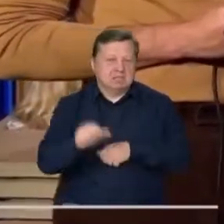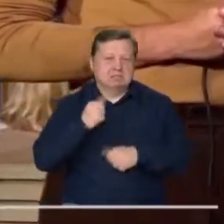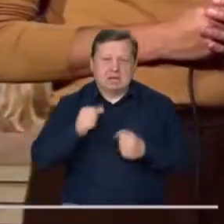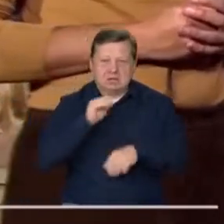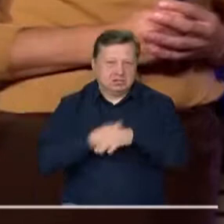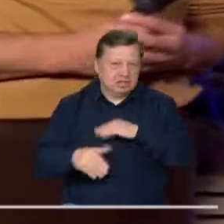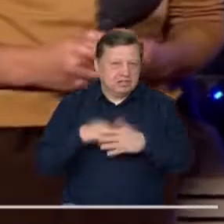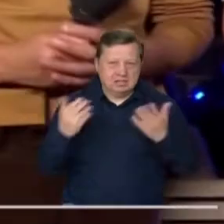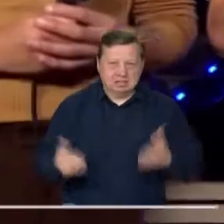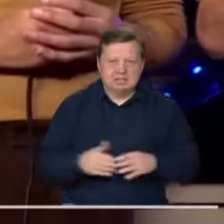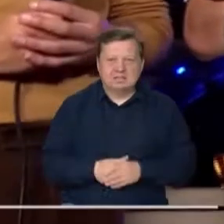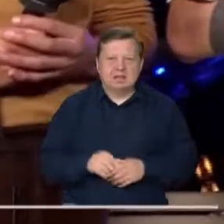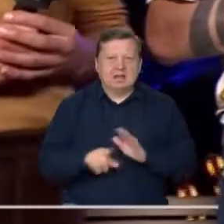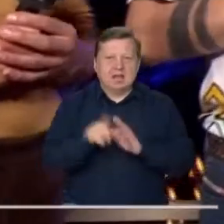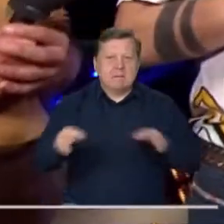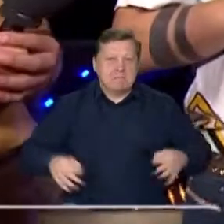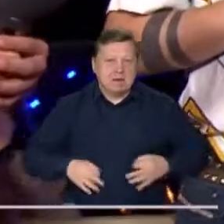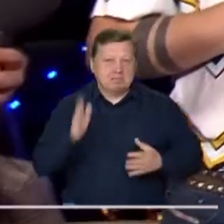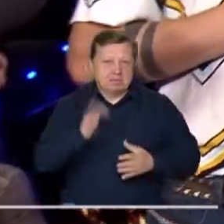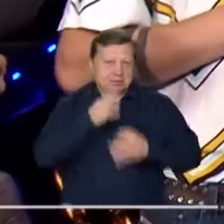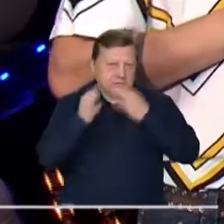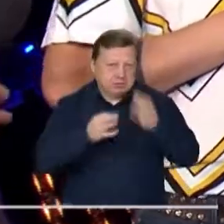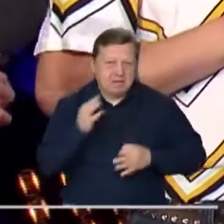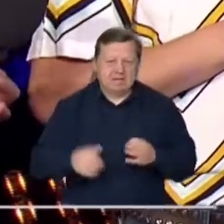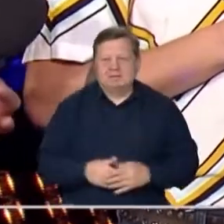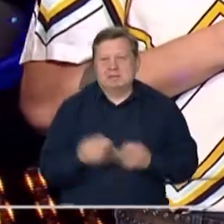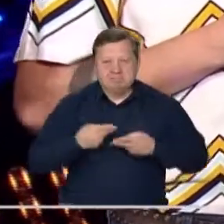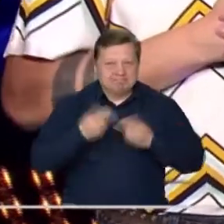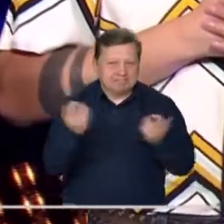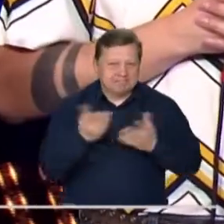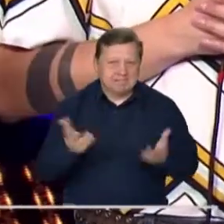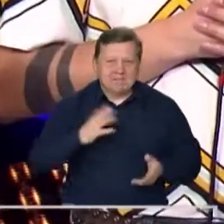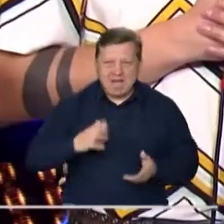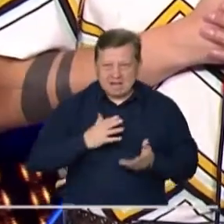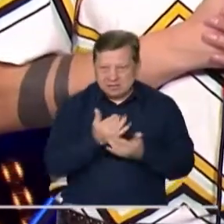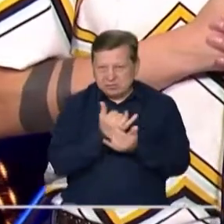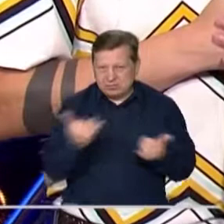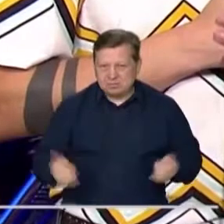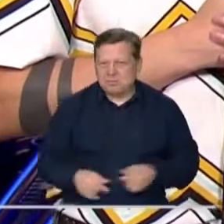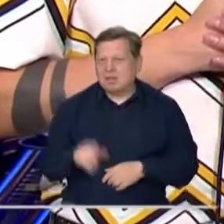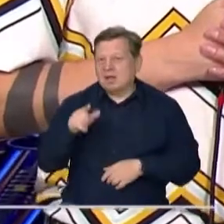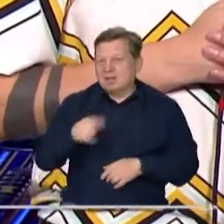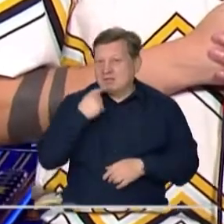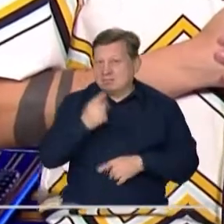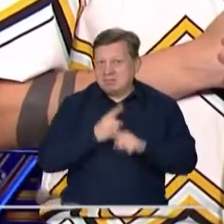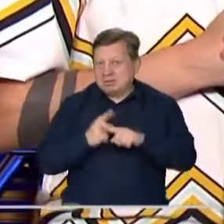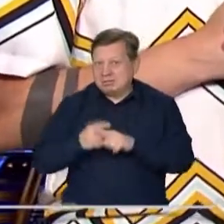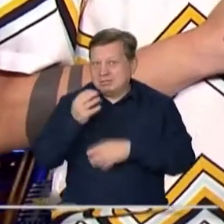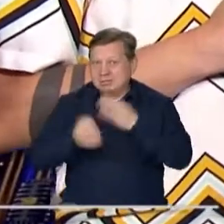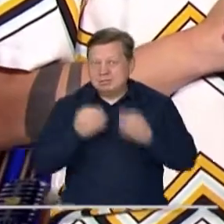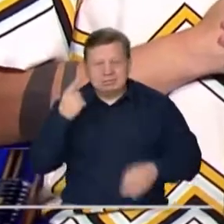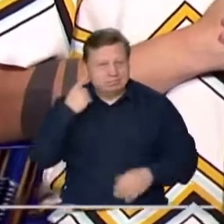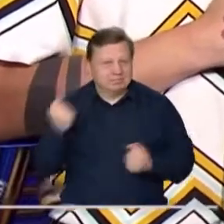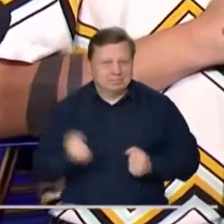tym razem też dla Państwa możemy śpiewać i dzielić się naszymi wartościami. To jest chyba najfajniejsze, takie najbardziej optymistyczne przesłanie, jakie tutaj